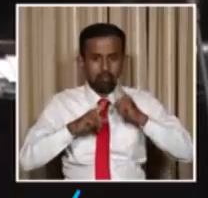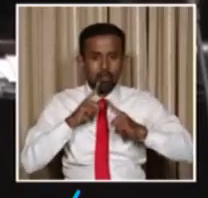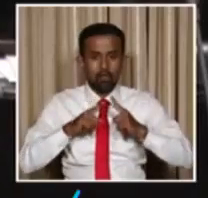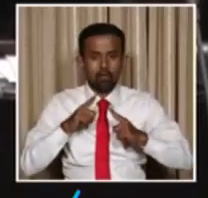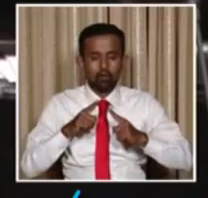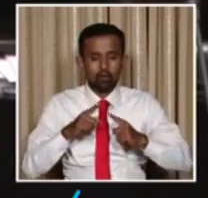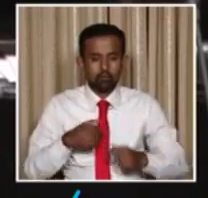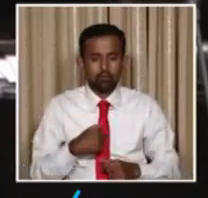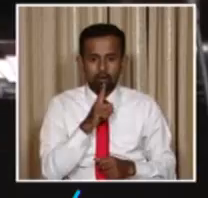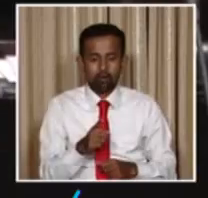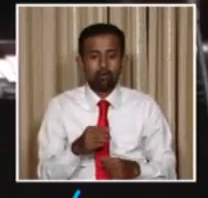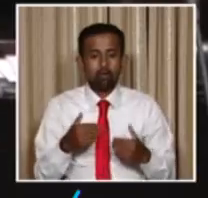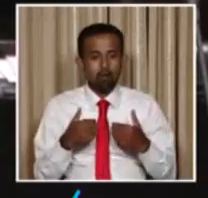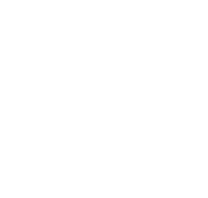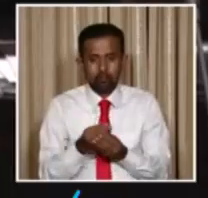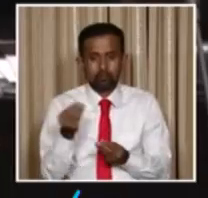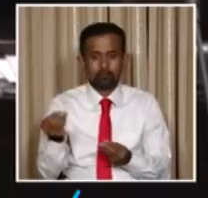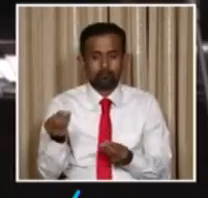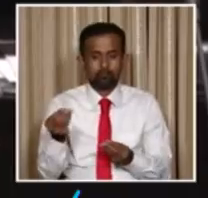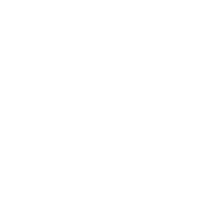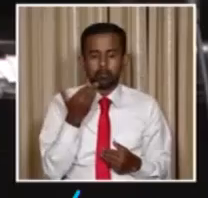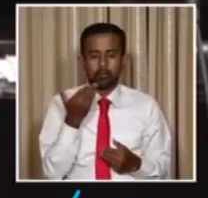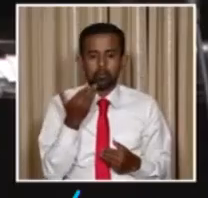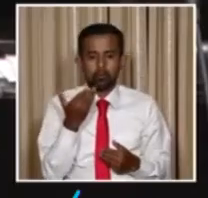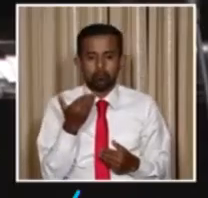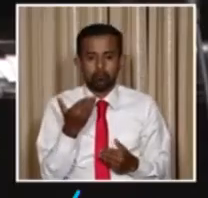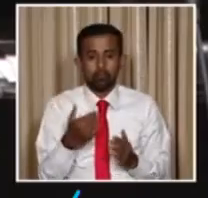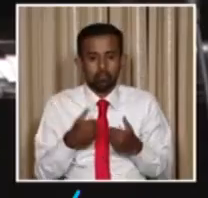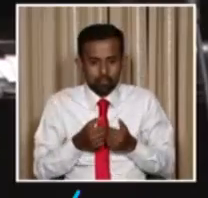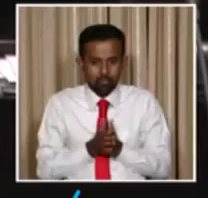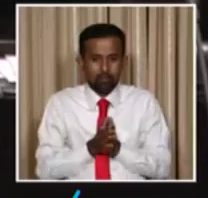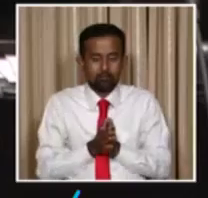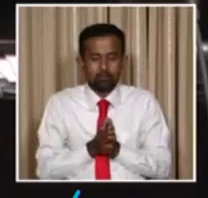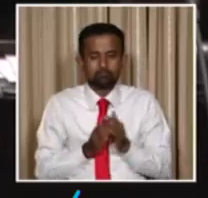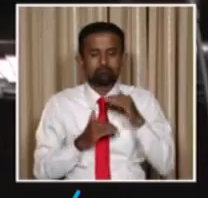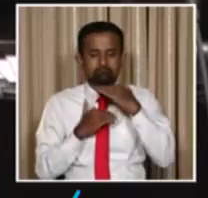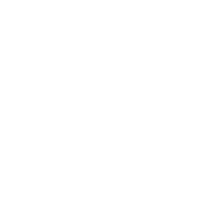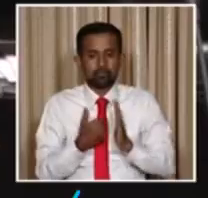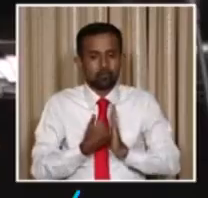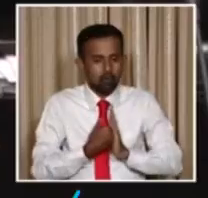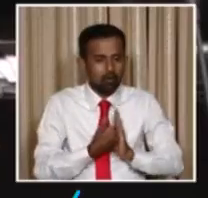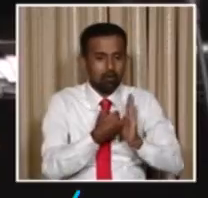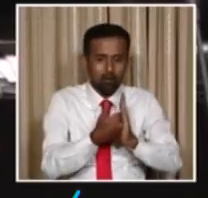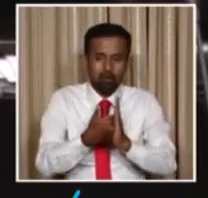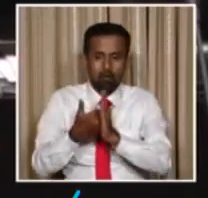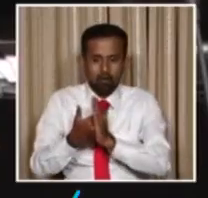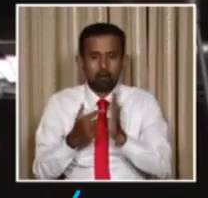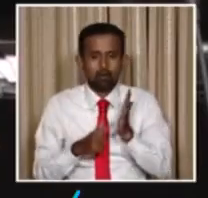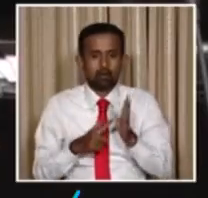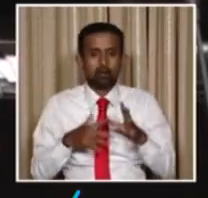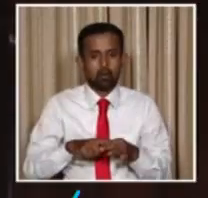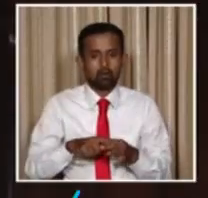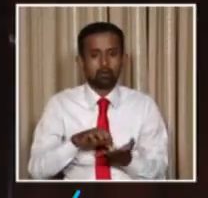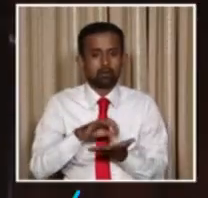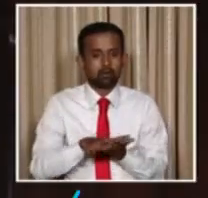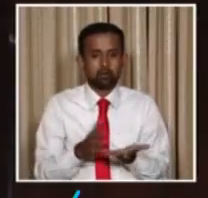නමුත් මම හිතනවා අපි කළ යුතුවන් අපිට පුළුවන් වෙන්න ඕනේ ස්වයං වාරණයක් තුළ අනිකාට ගෞරව කරමින් මේ සමාජ මාධ්‍ය නිසි පරිදි